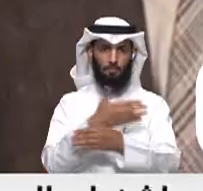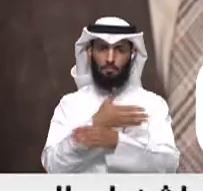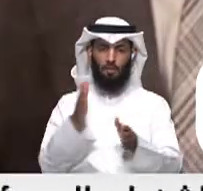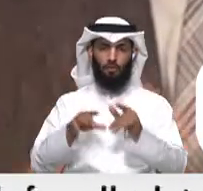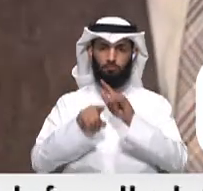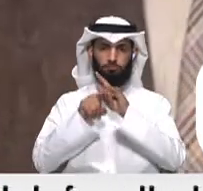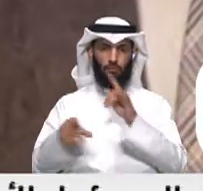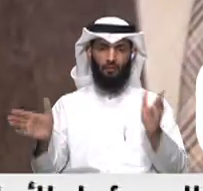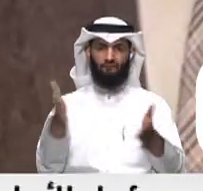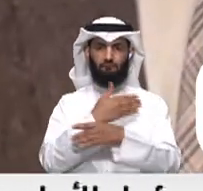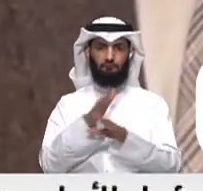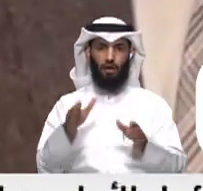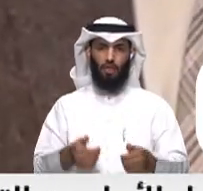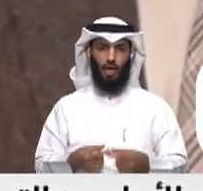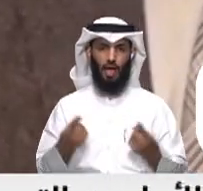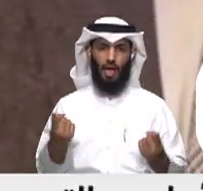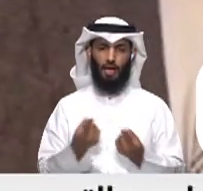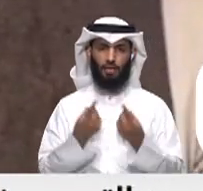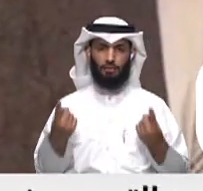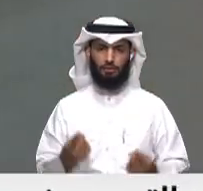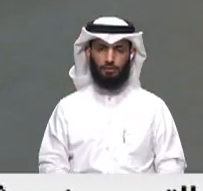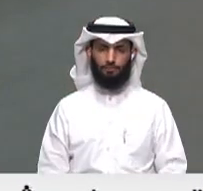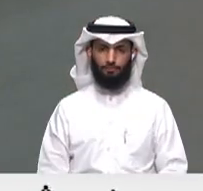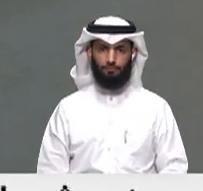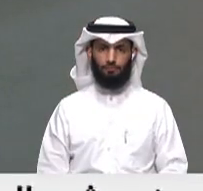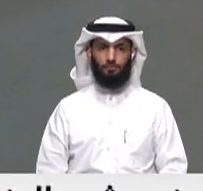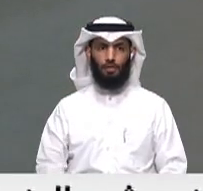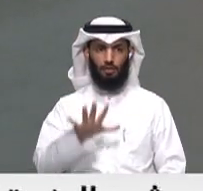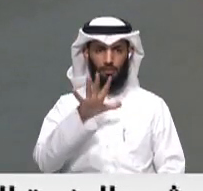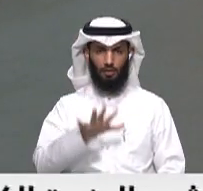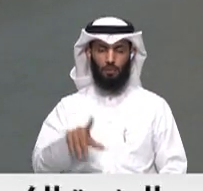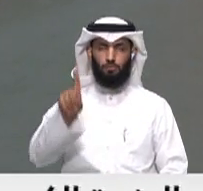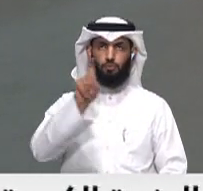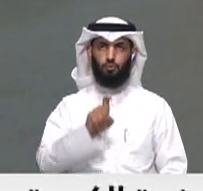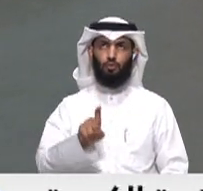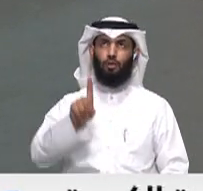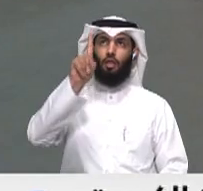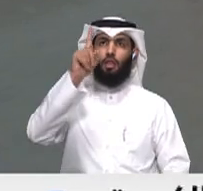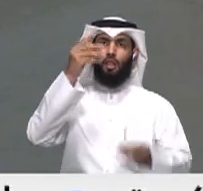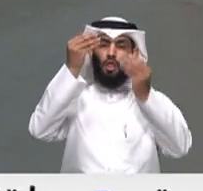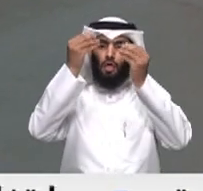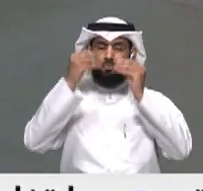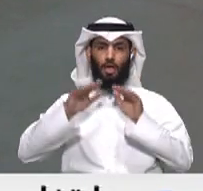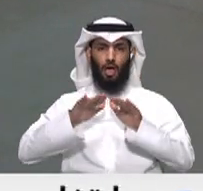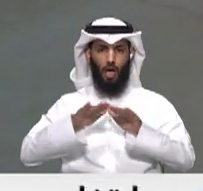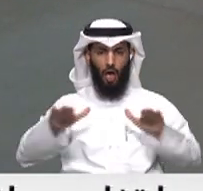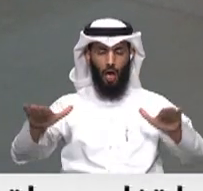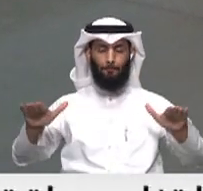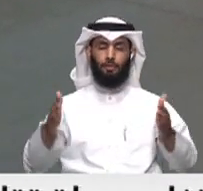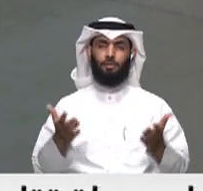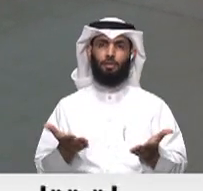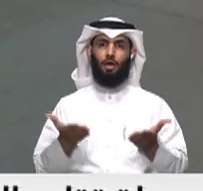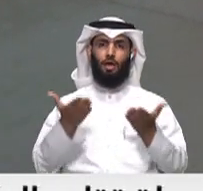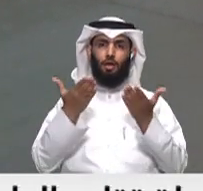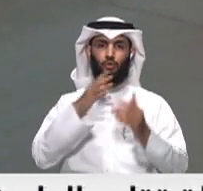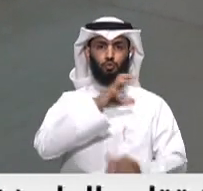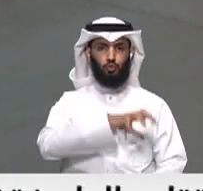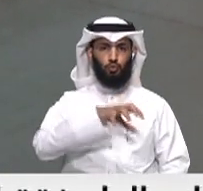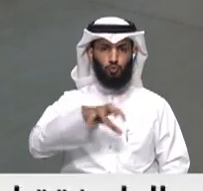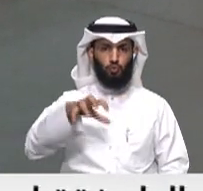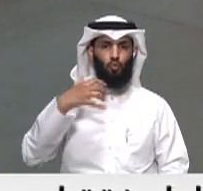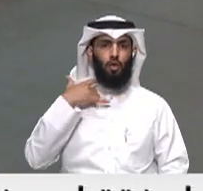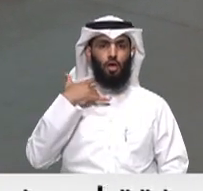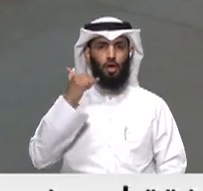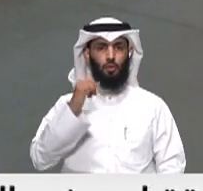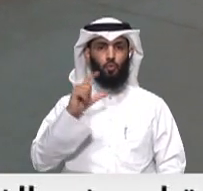لم يكن على الشعب الإيراني خصوصا. نعم، نسأل الله يعني الأمن والسلامة والاستقرار لجميع دولنا